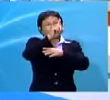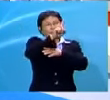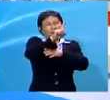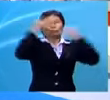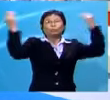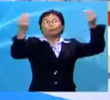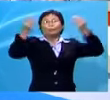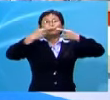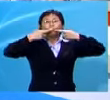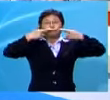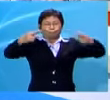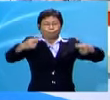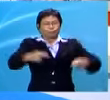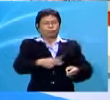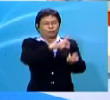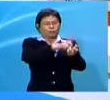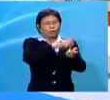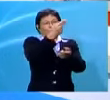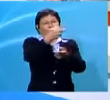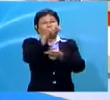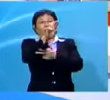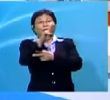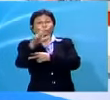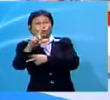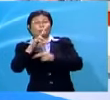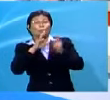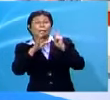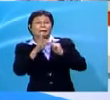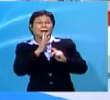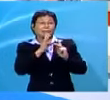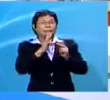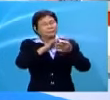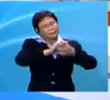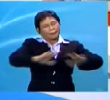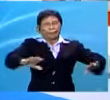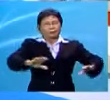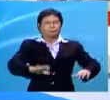Majlis Rasmi dat Dr Hasrul bagaimanapun dilaporkan